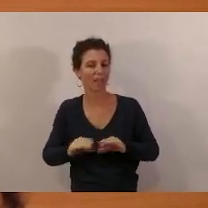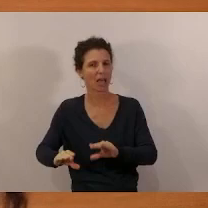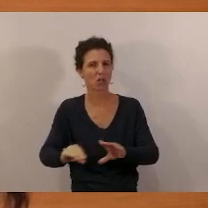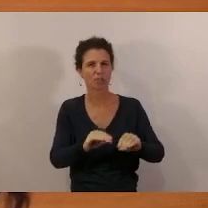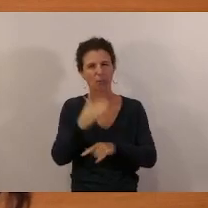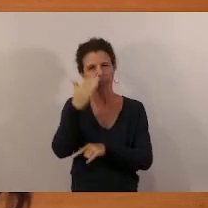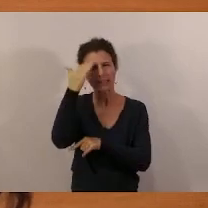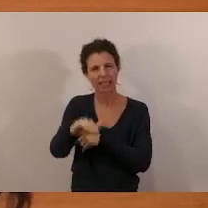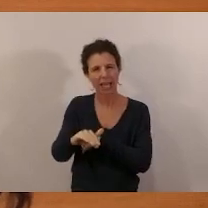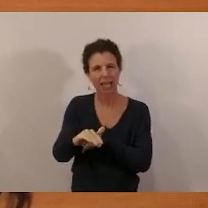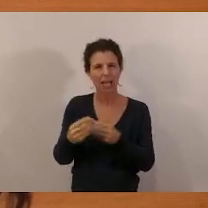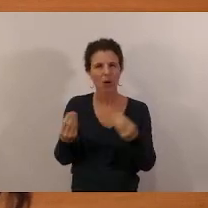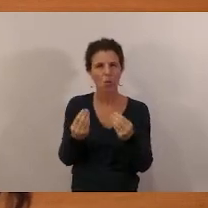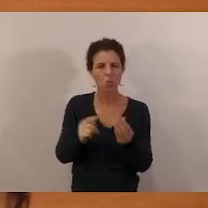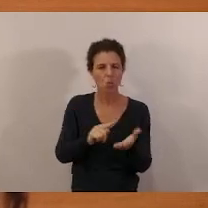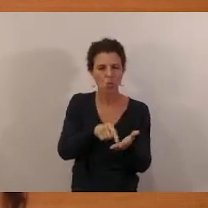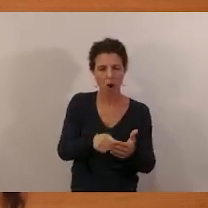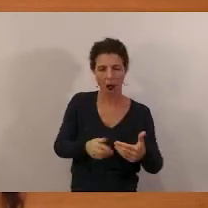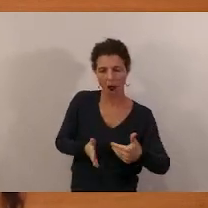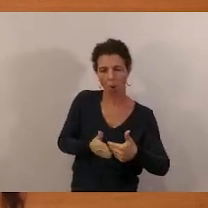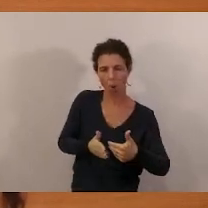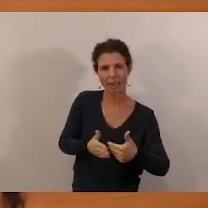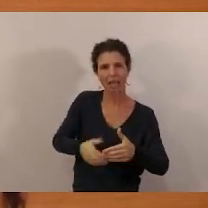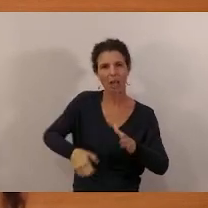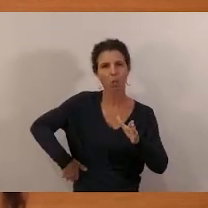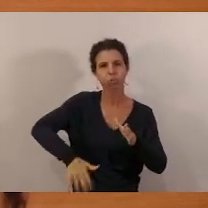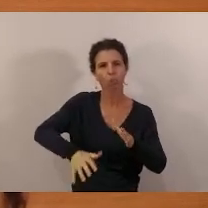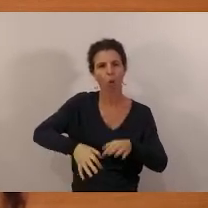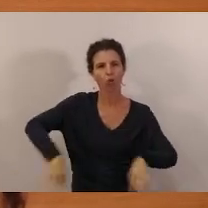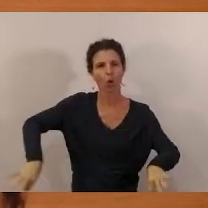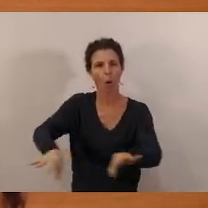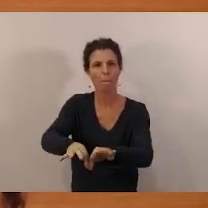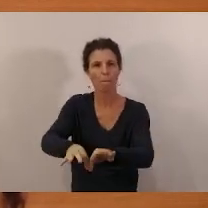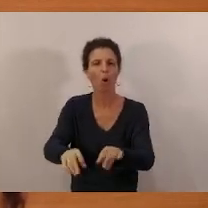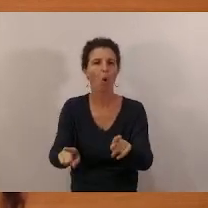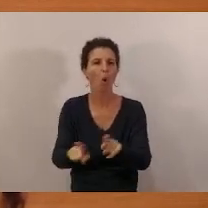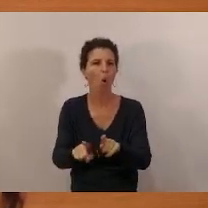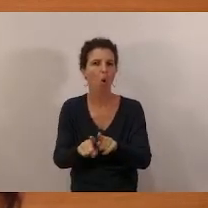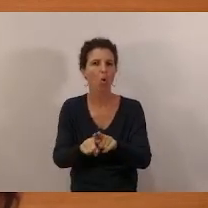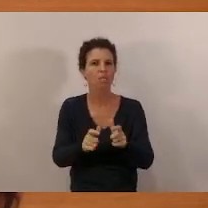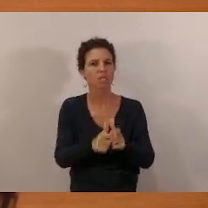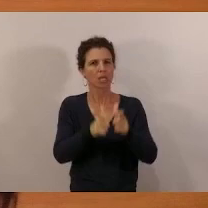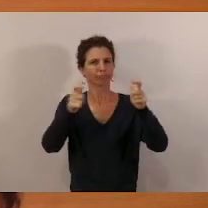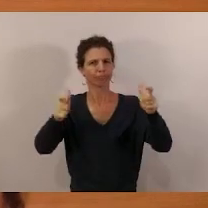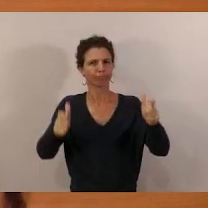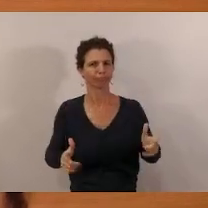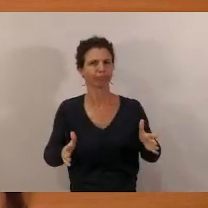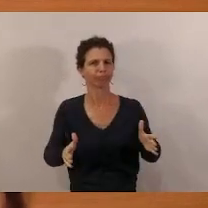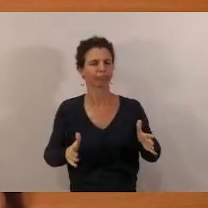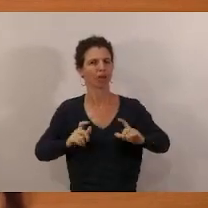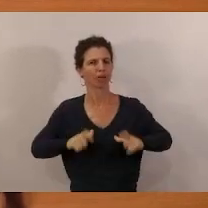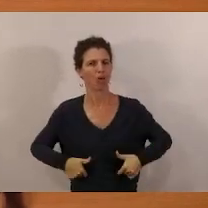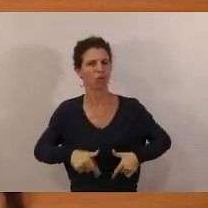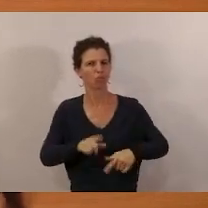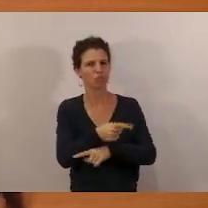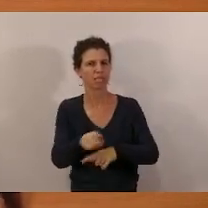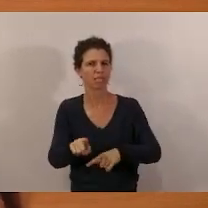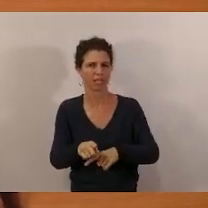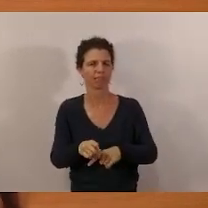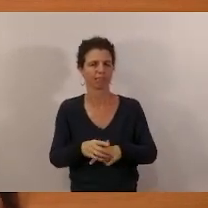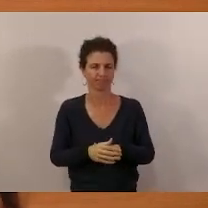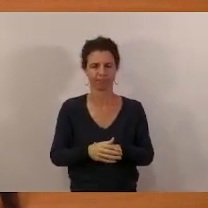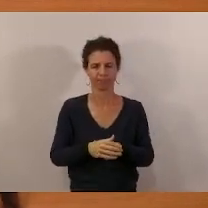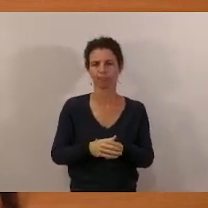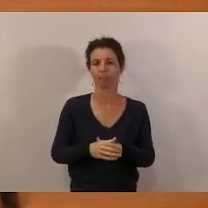qui jouxte le boulodrome et le conservatoire. Donc il y a un projet, il y a une